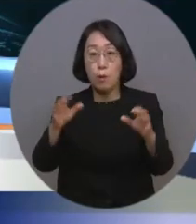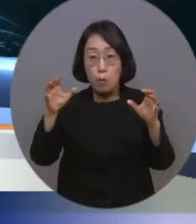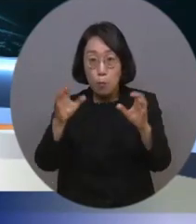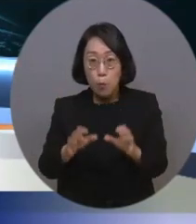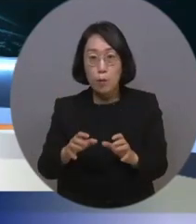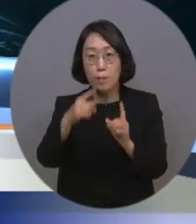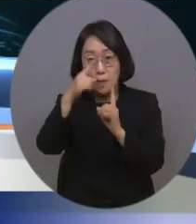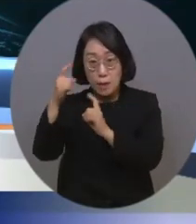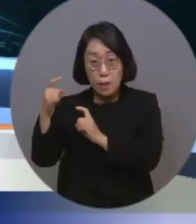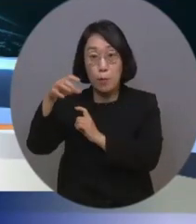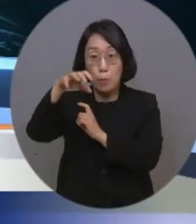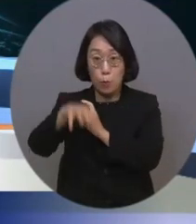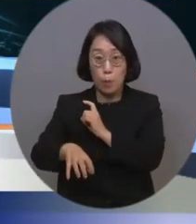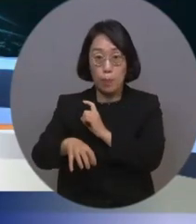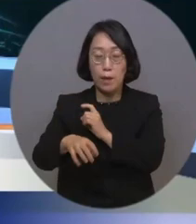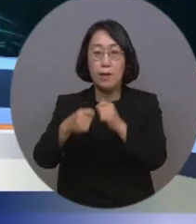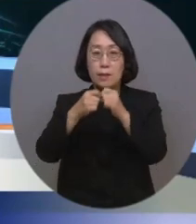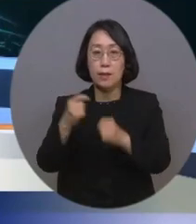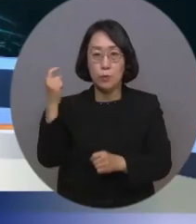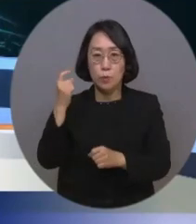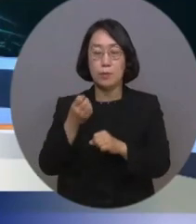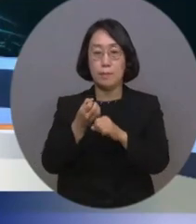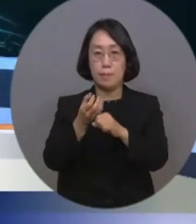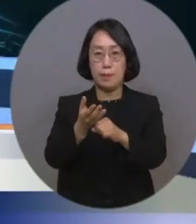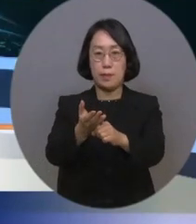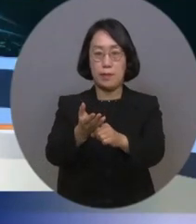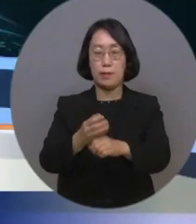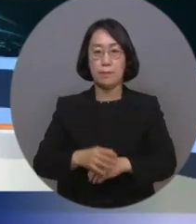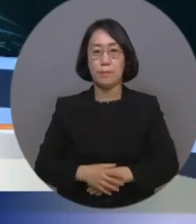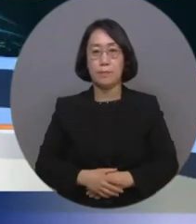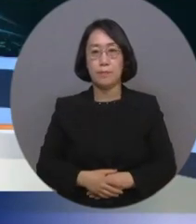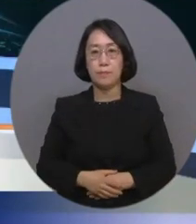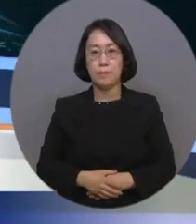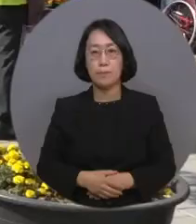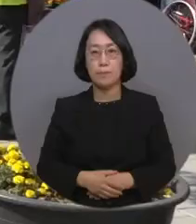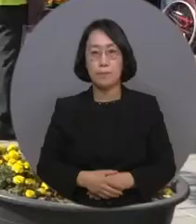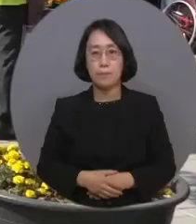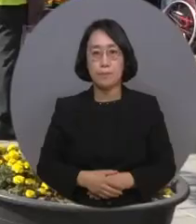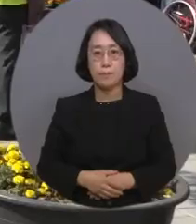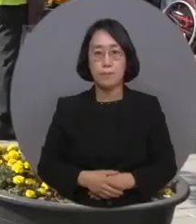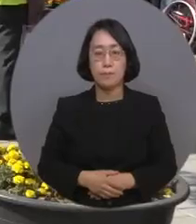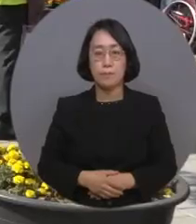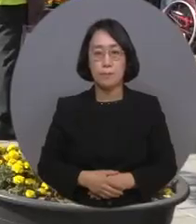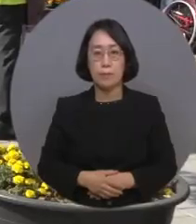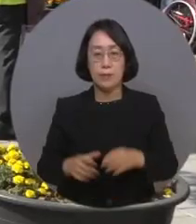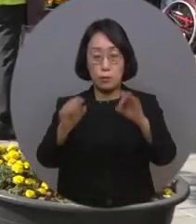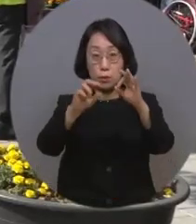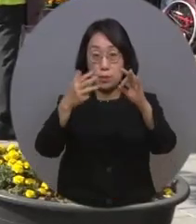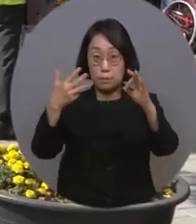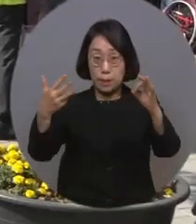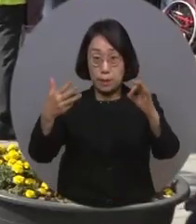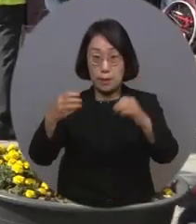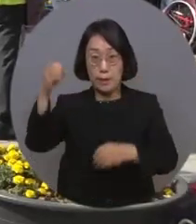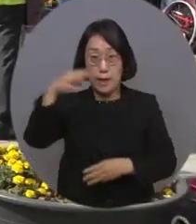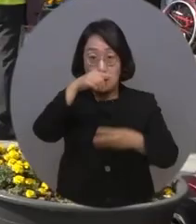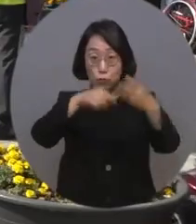발대식이 열렸는데요. 자세한 소식 정우선 기자가 전합니다. 지난 28일